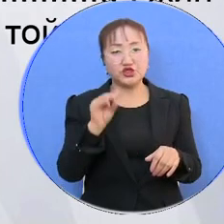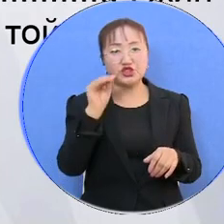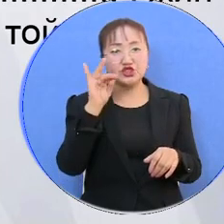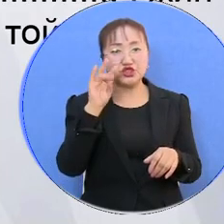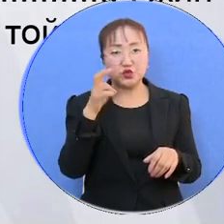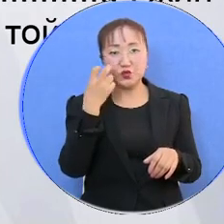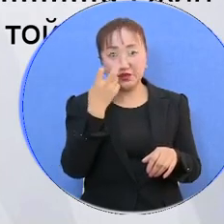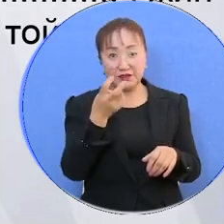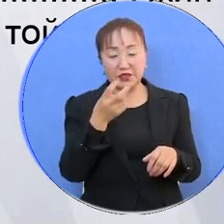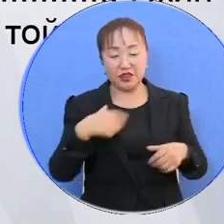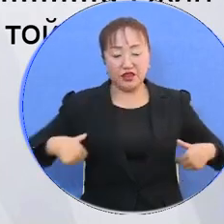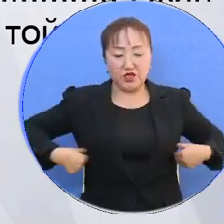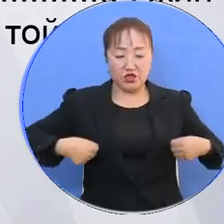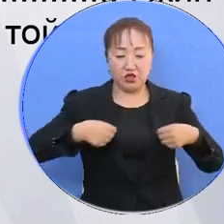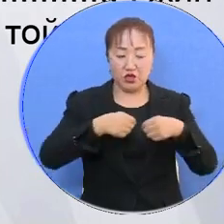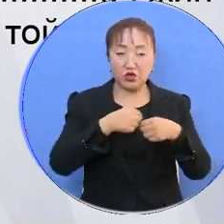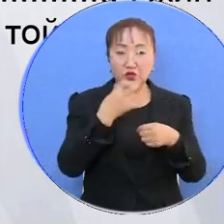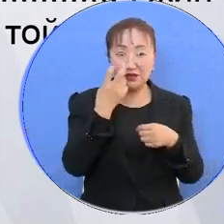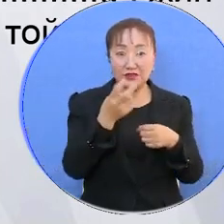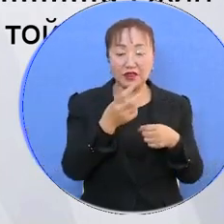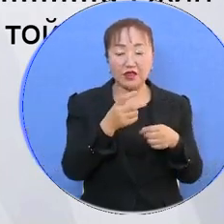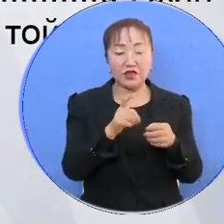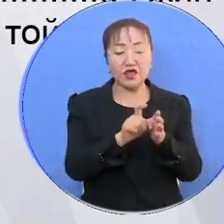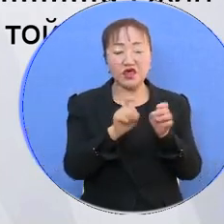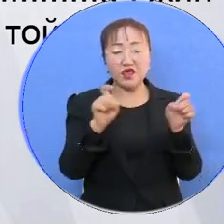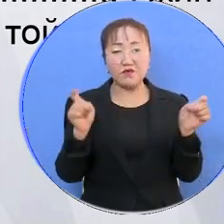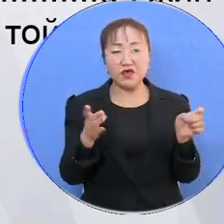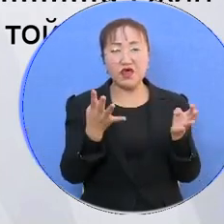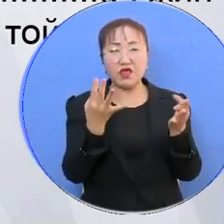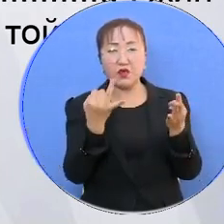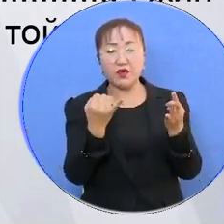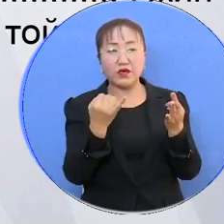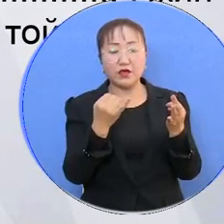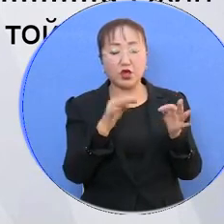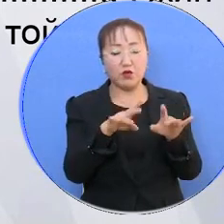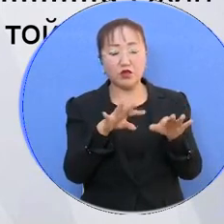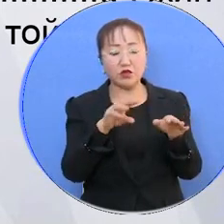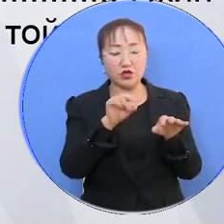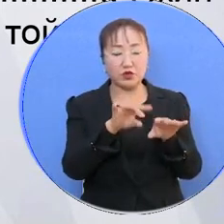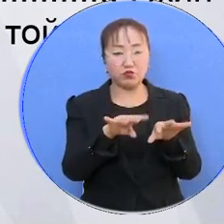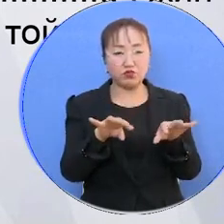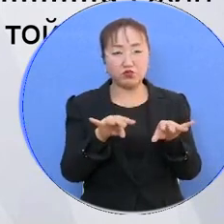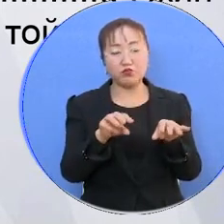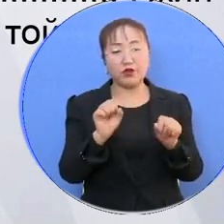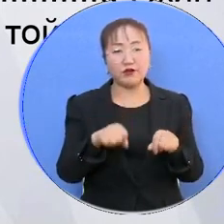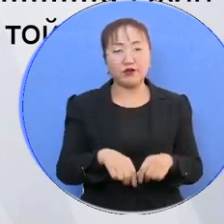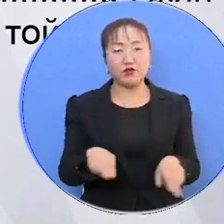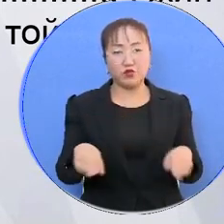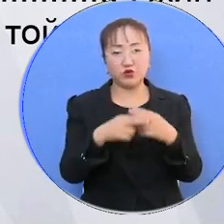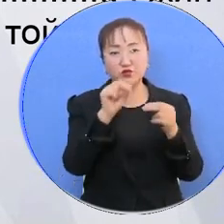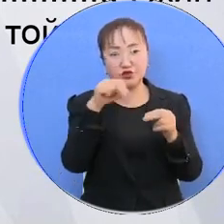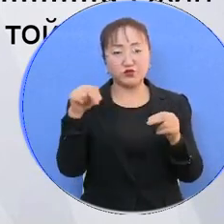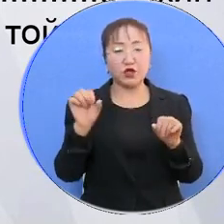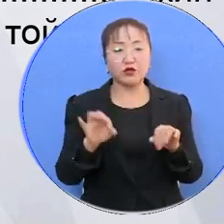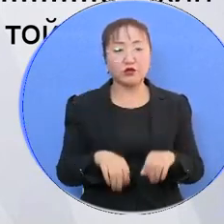чэйжнийхээ тойргийг бас авч сурсан, чэйжнийхээ хэмжээг бас бичиж сурч учраас дүгнэж бичиж болно.